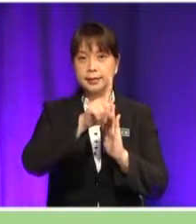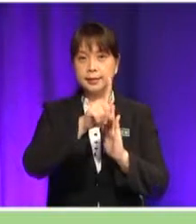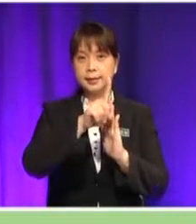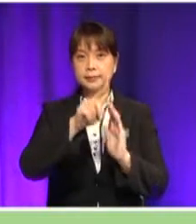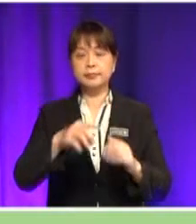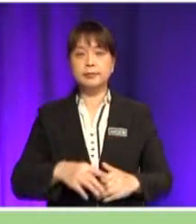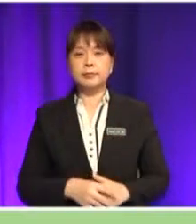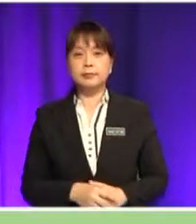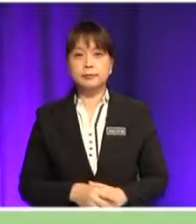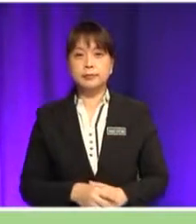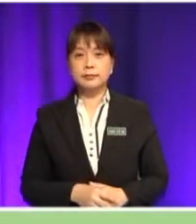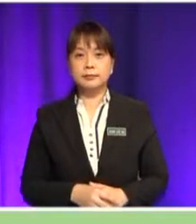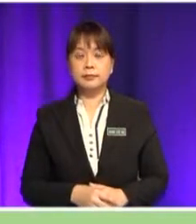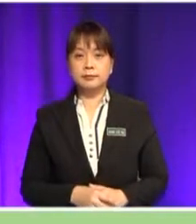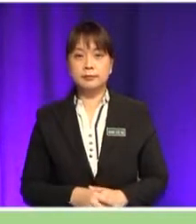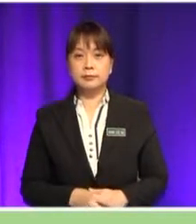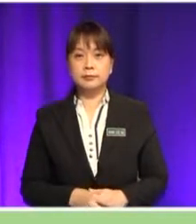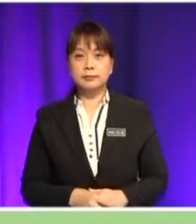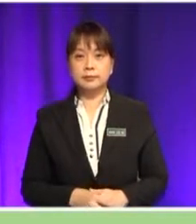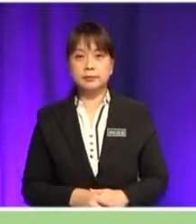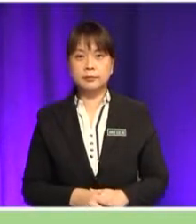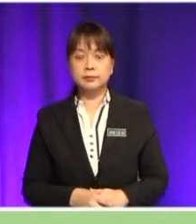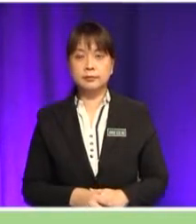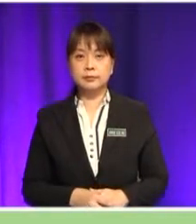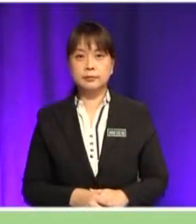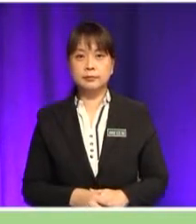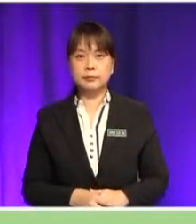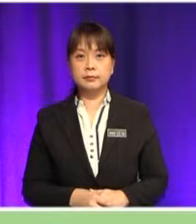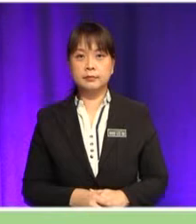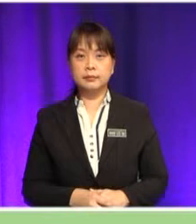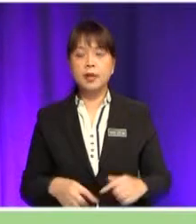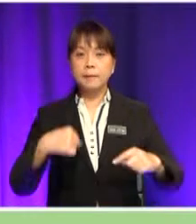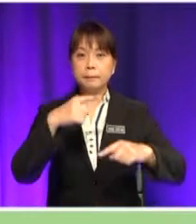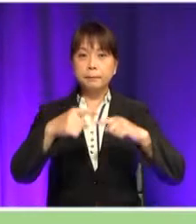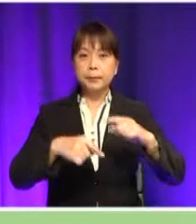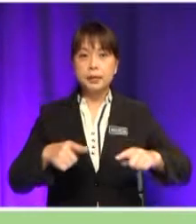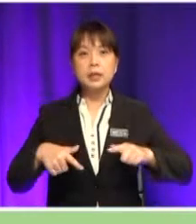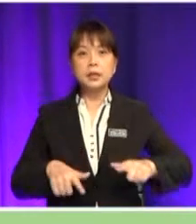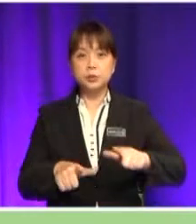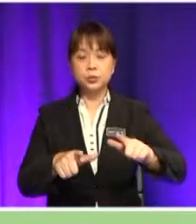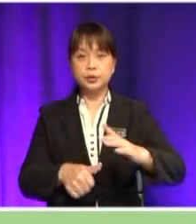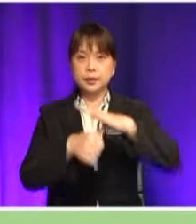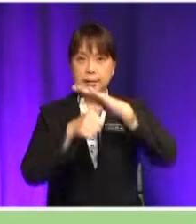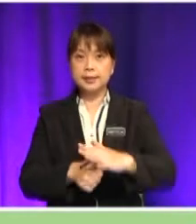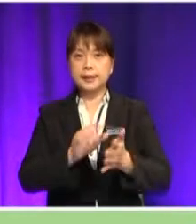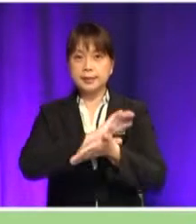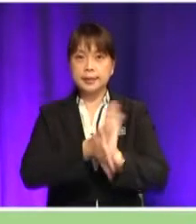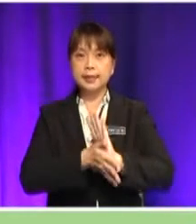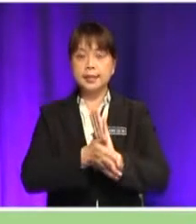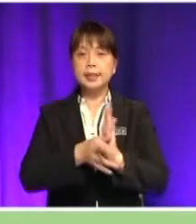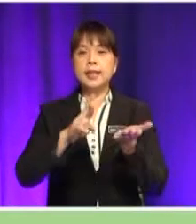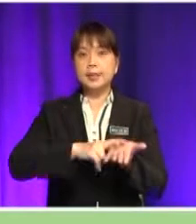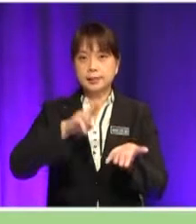Dia lebih laju hal laju udara itu oke tinggi dan beda lebih tinggi tekanan menjadi rendah suhu